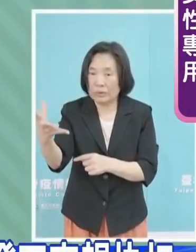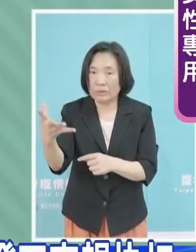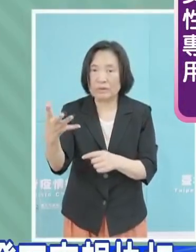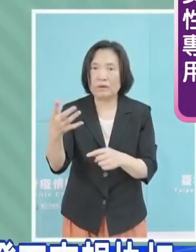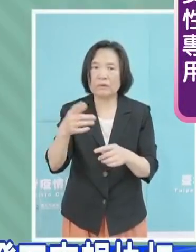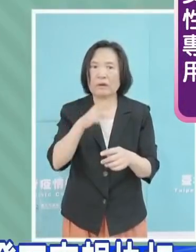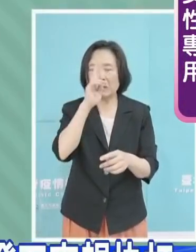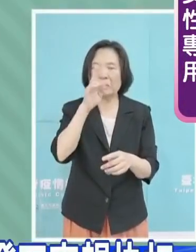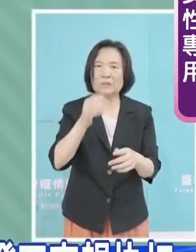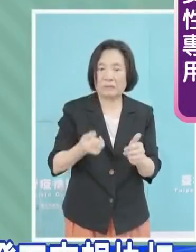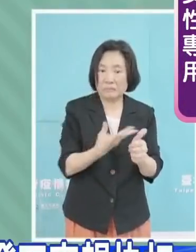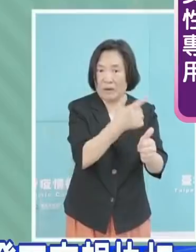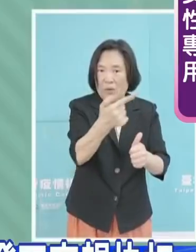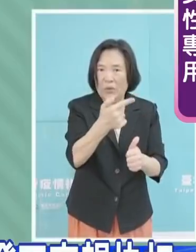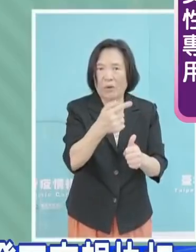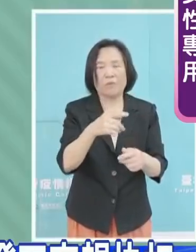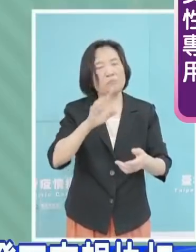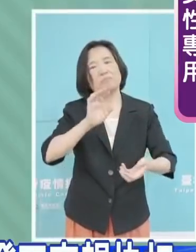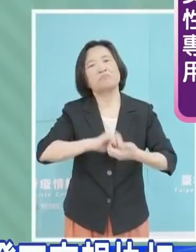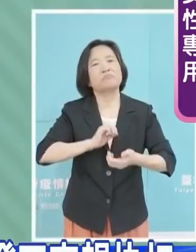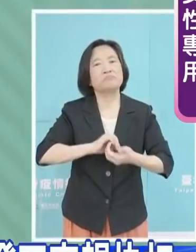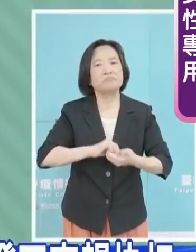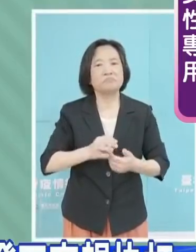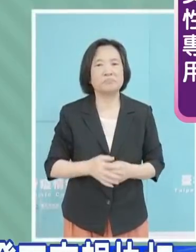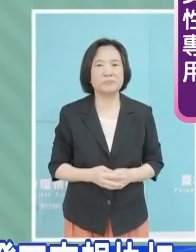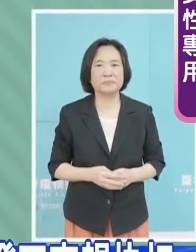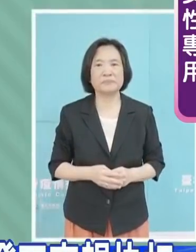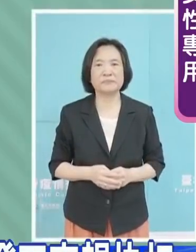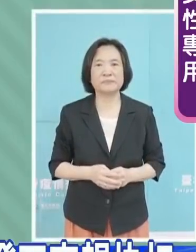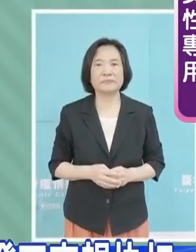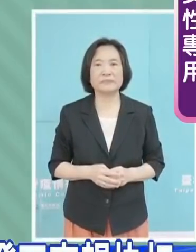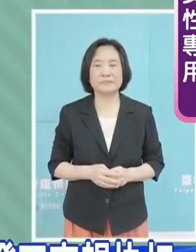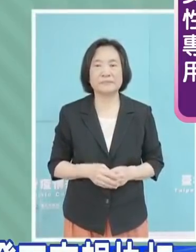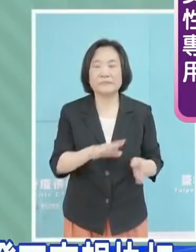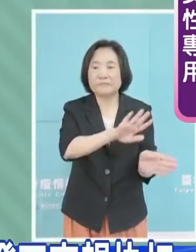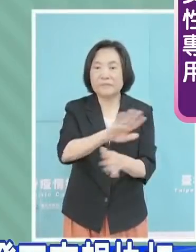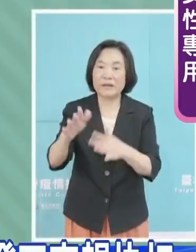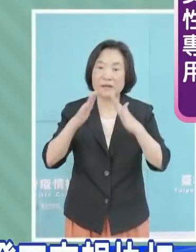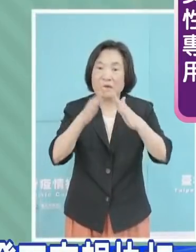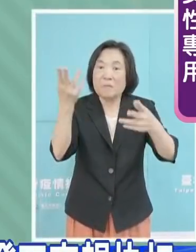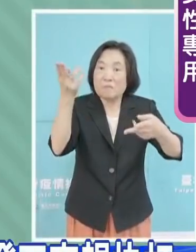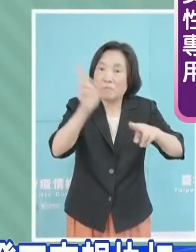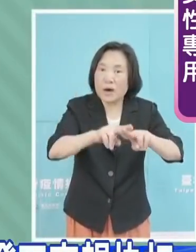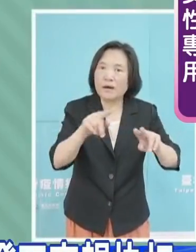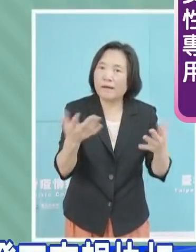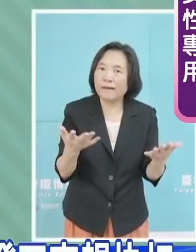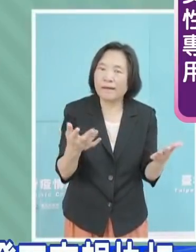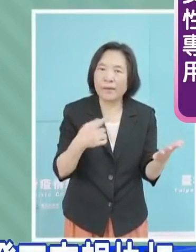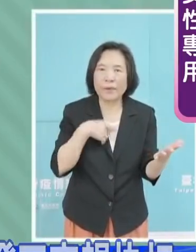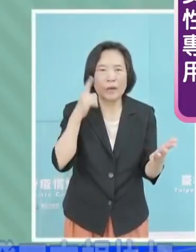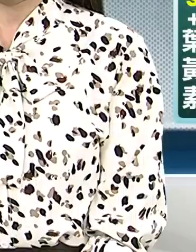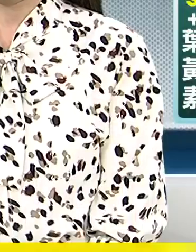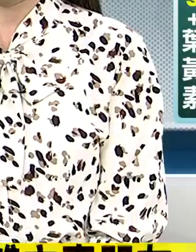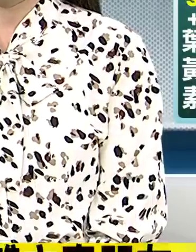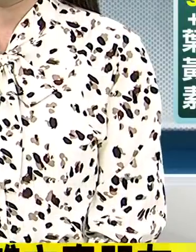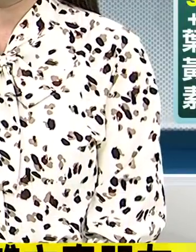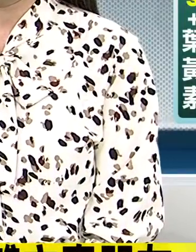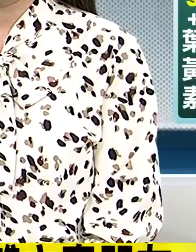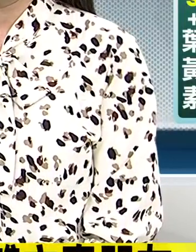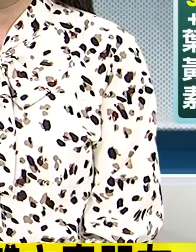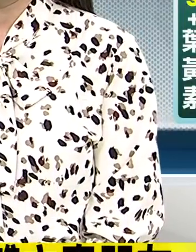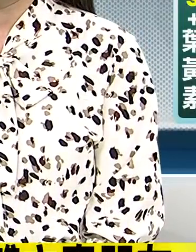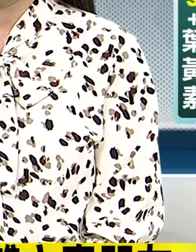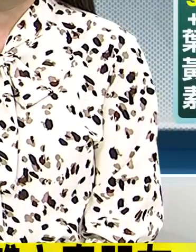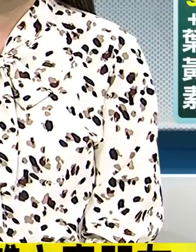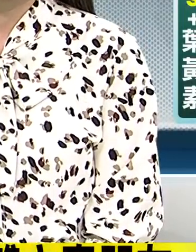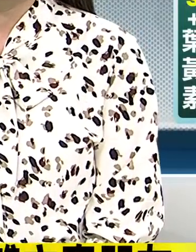参数，不是一个有效的参数，所以那个不要理它。至于说封城这件事情，我也想过很久啊。 24万剂的 A